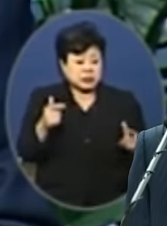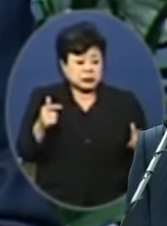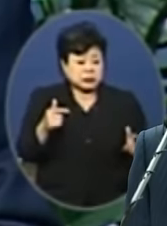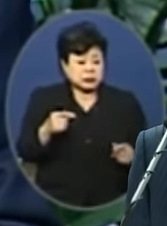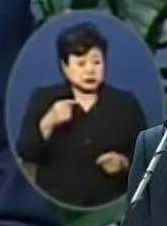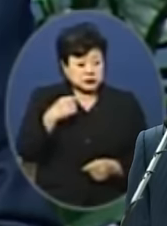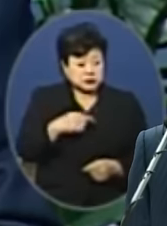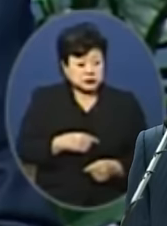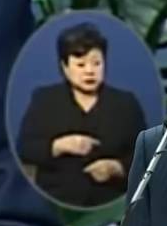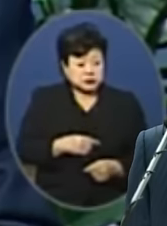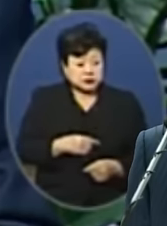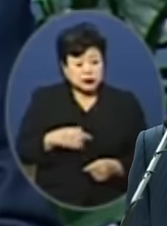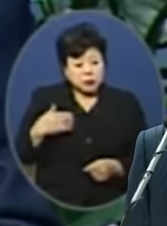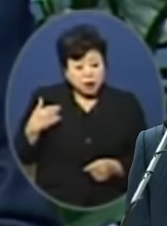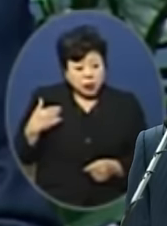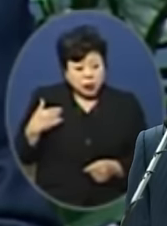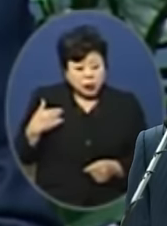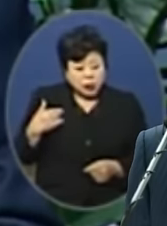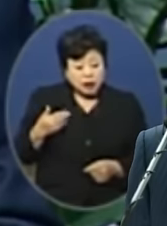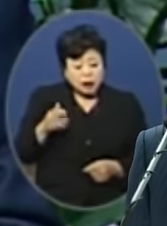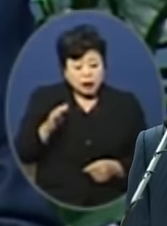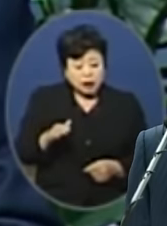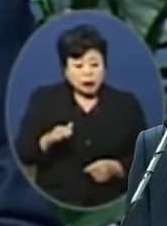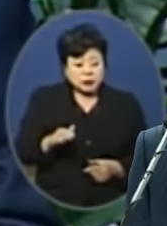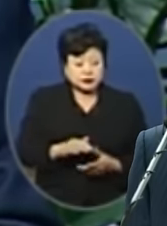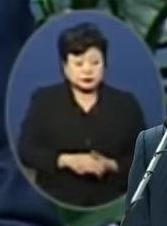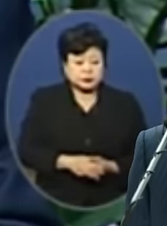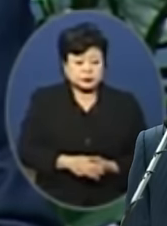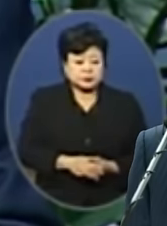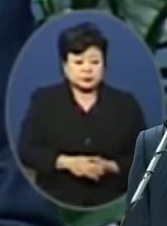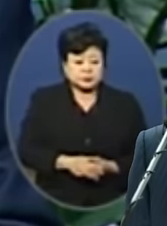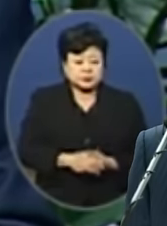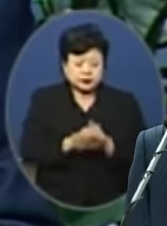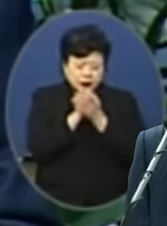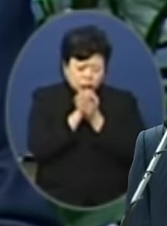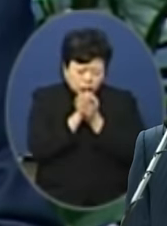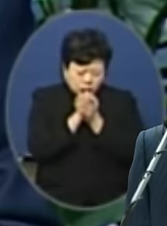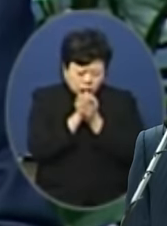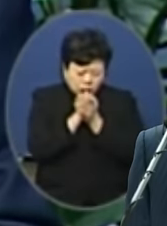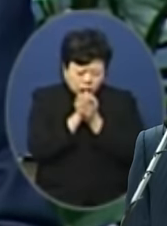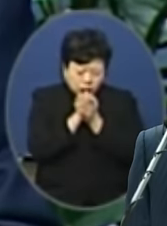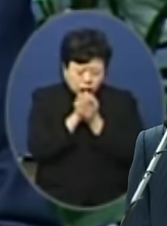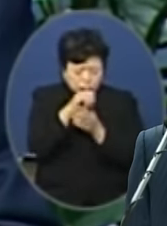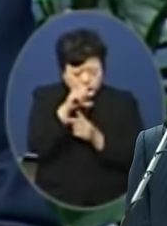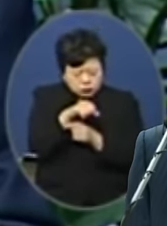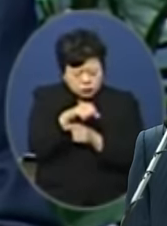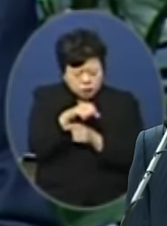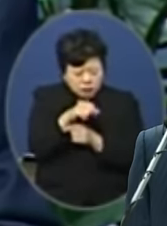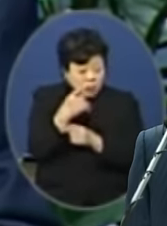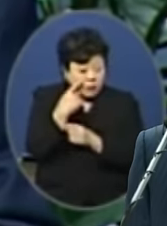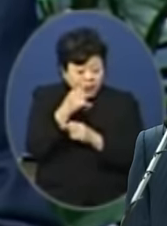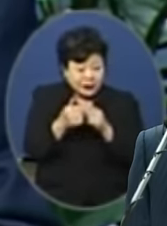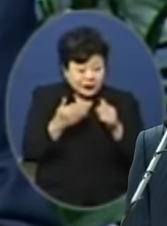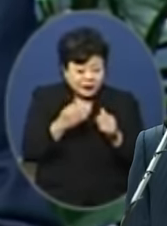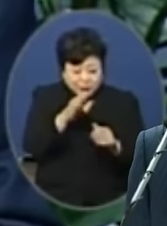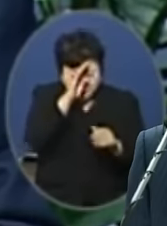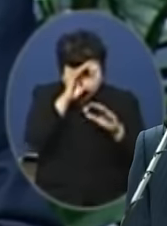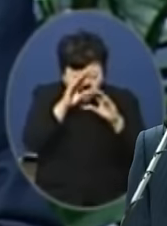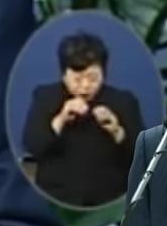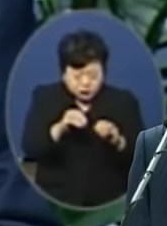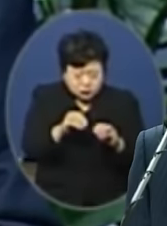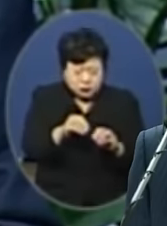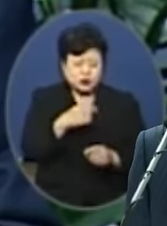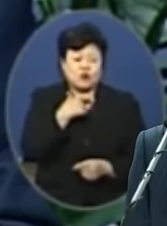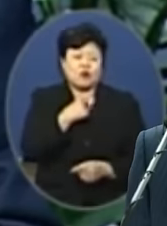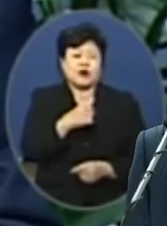않은지 그걸 잘하면 모릅니다. 그러나 조금 기도하고 묵상하고 보면 하나님이 병자들을 다